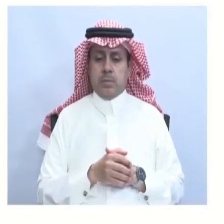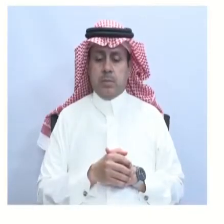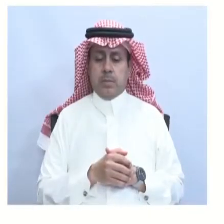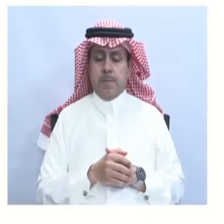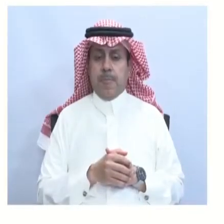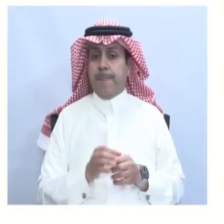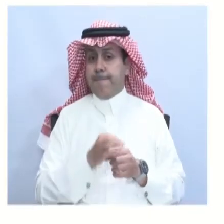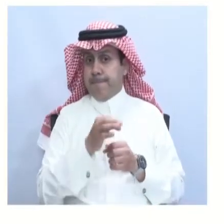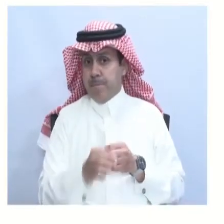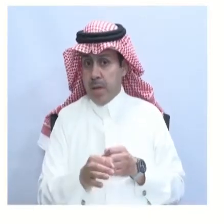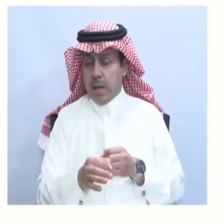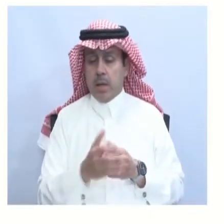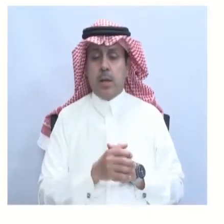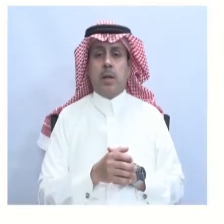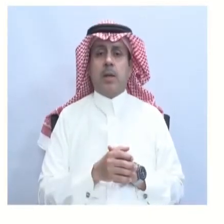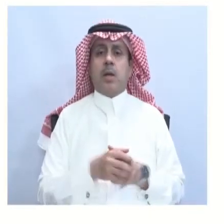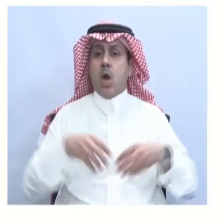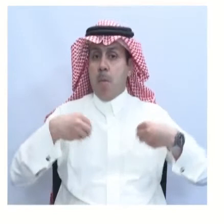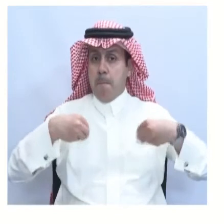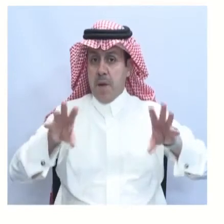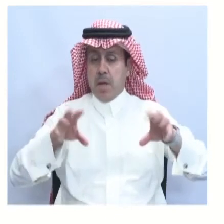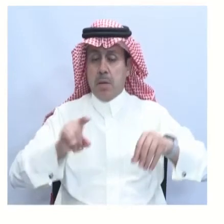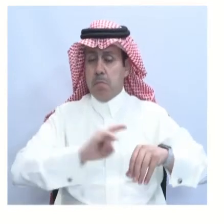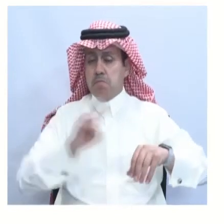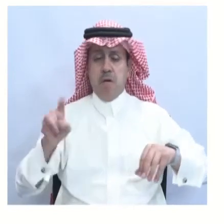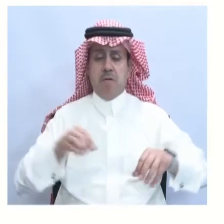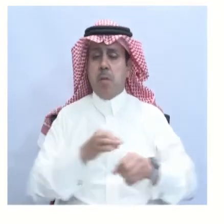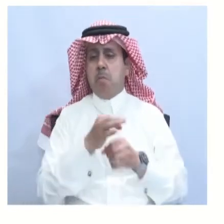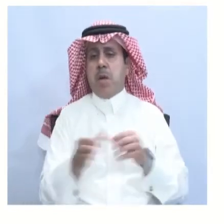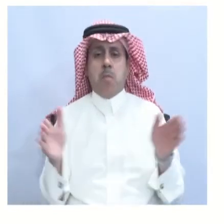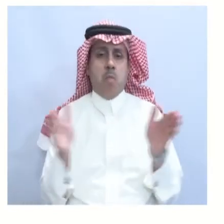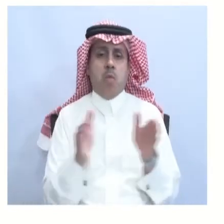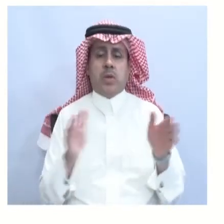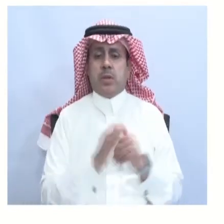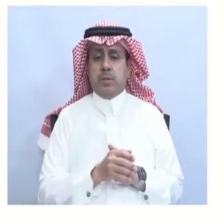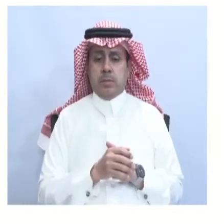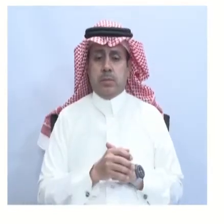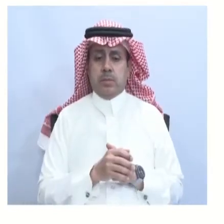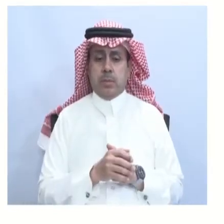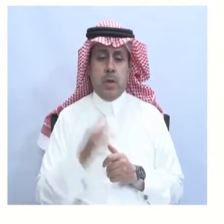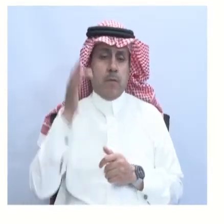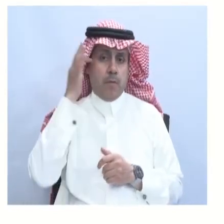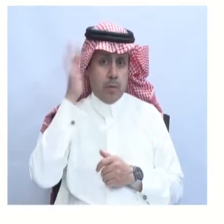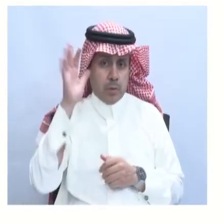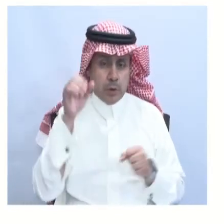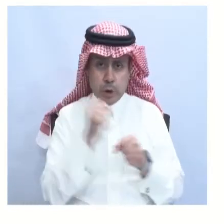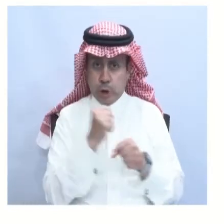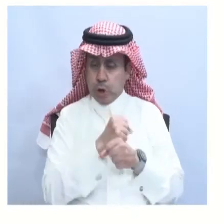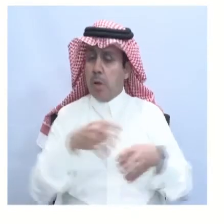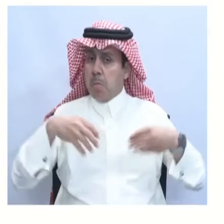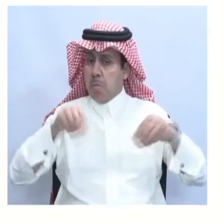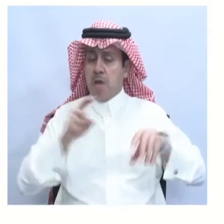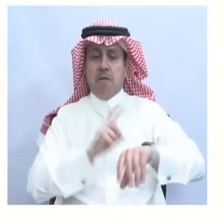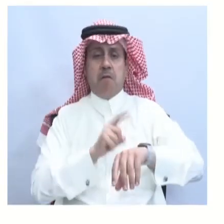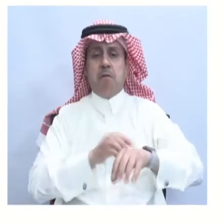مكان البيع ليس ايها الطلاب والطالبات مكان محدد فيجوز اجراءه في